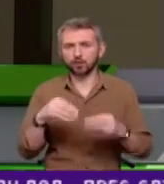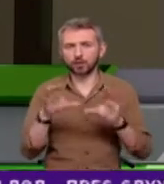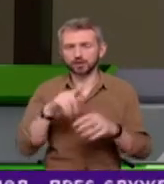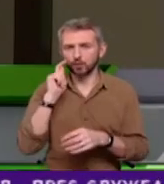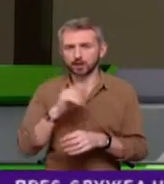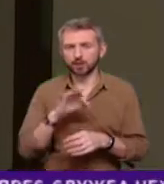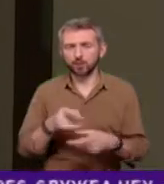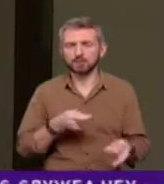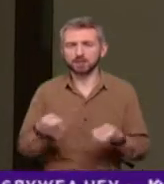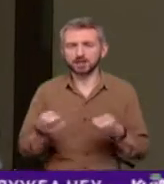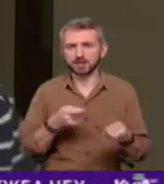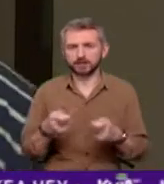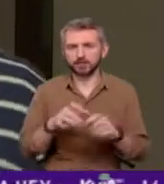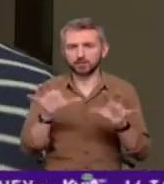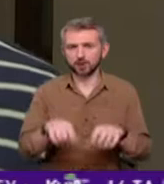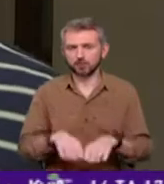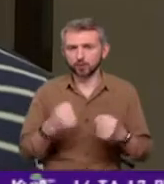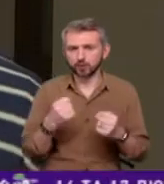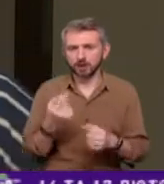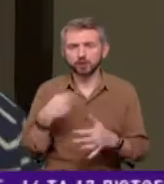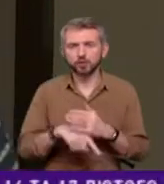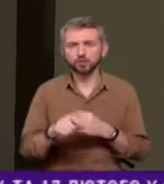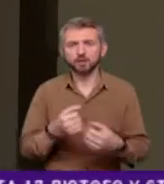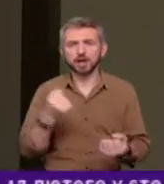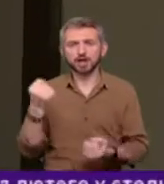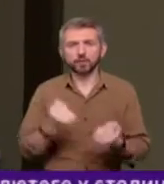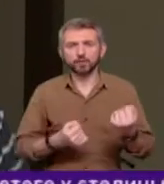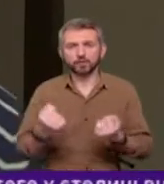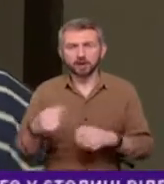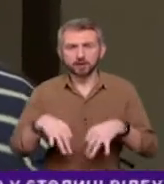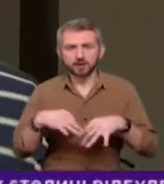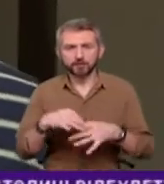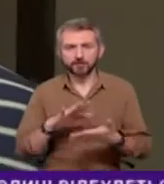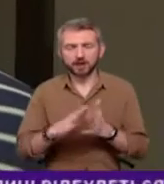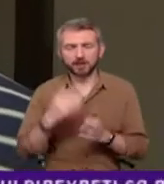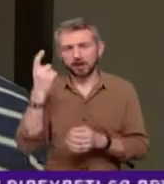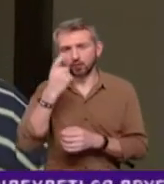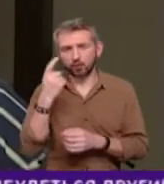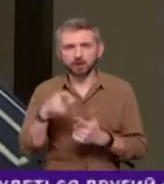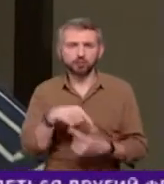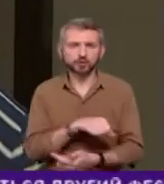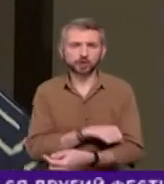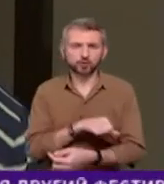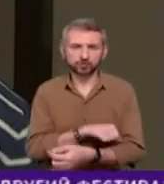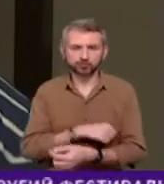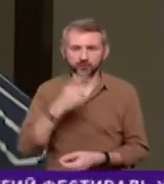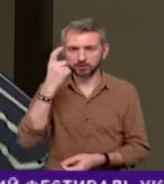про адміністративне правопорушення, тобто за керування транспортним засобом в стані алкогольного або наркотичного